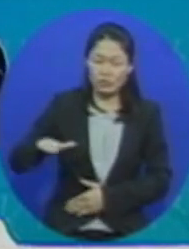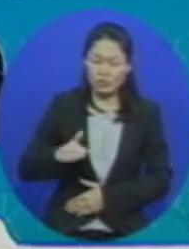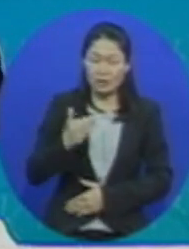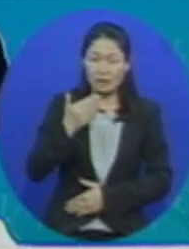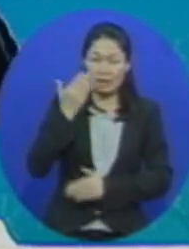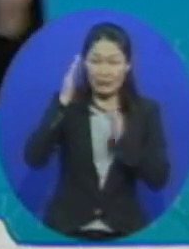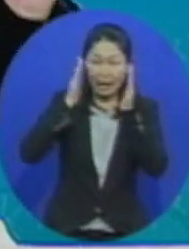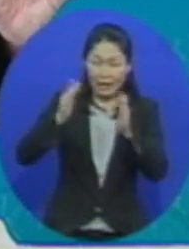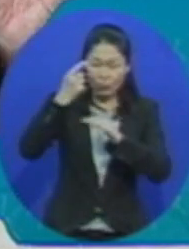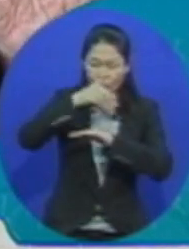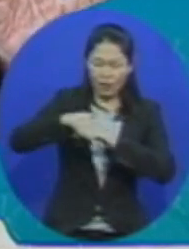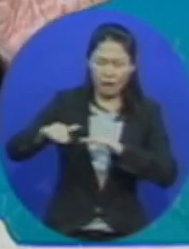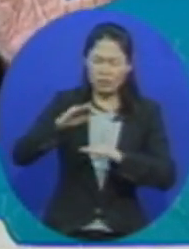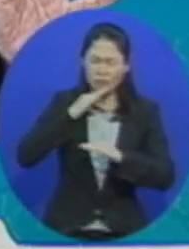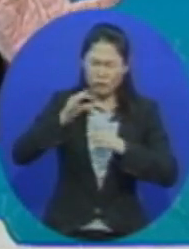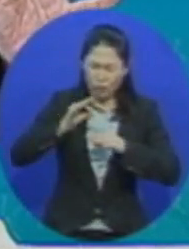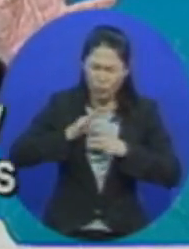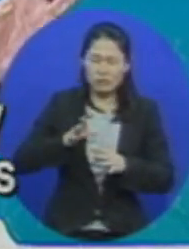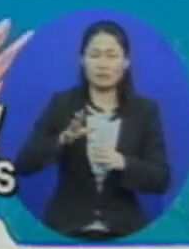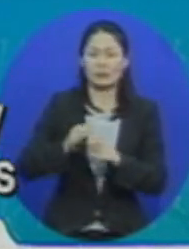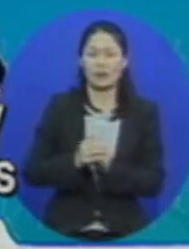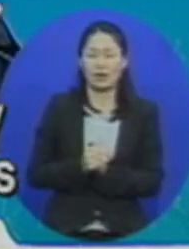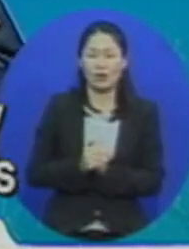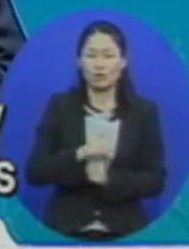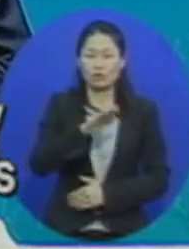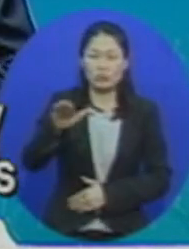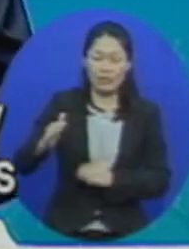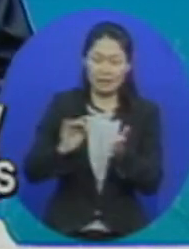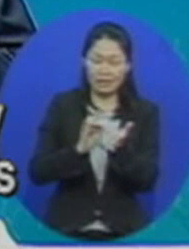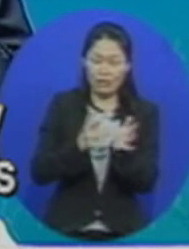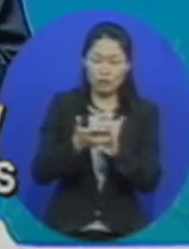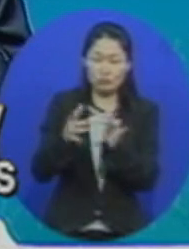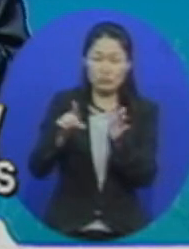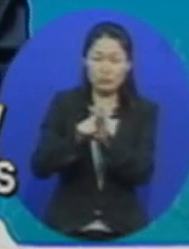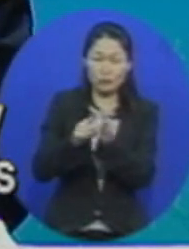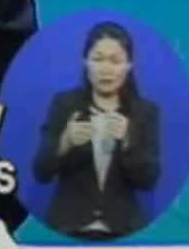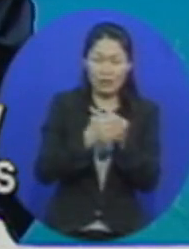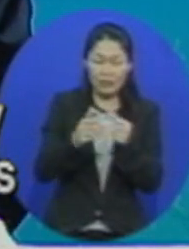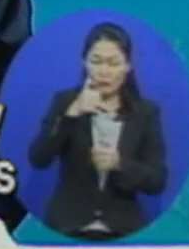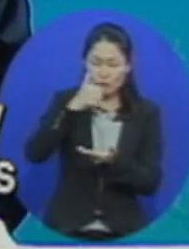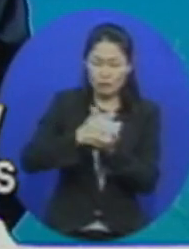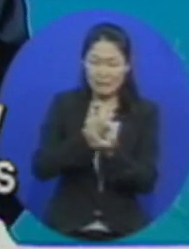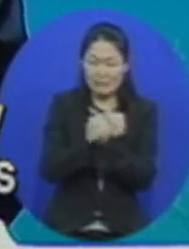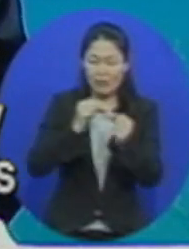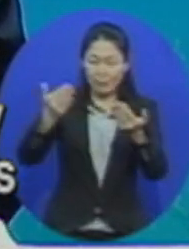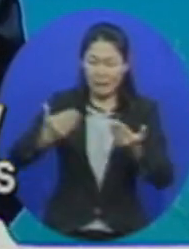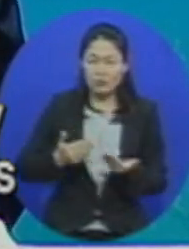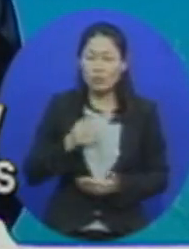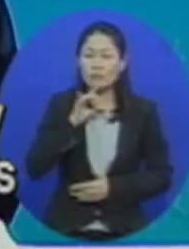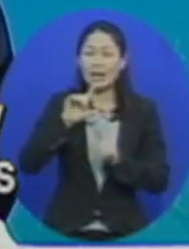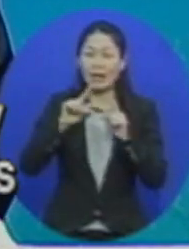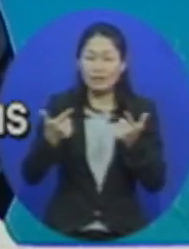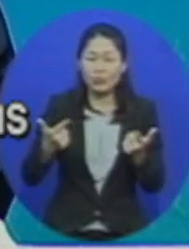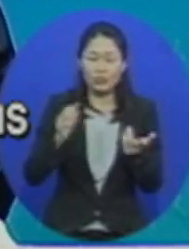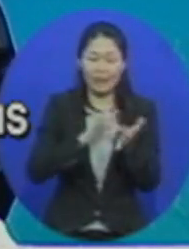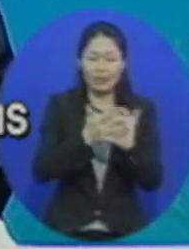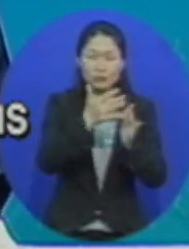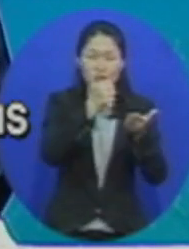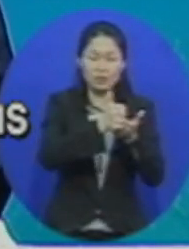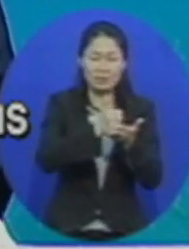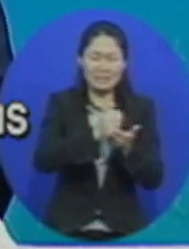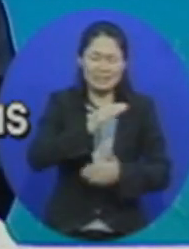계획이 너무 너무 놀라 오십니다 우리가 예수님으로 인해서 죄 사함을 받은 것 뿐만 아니고 예수님이